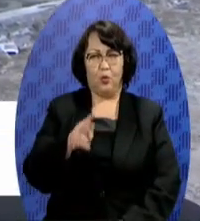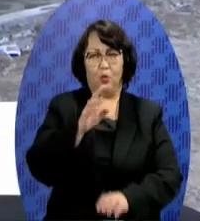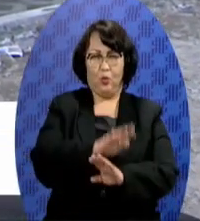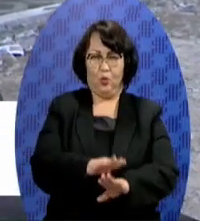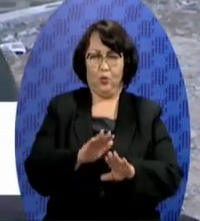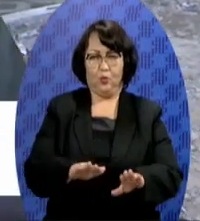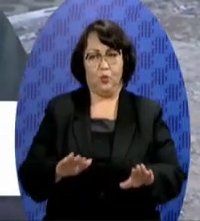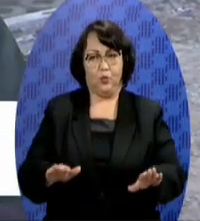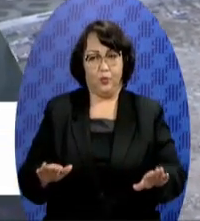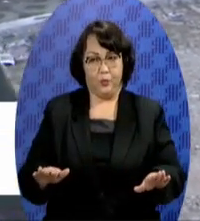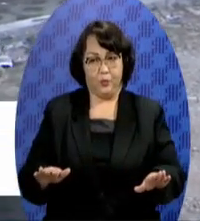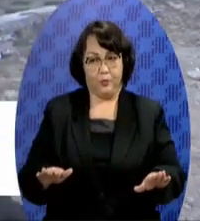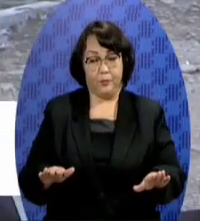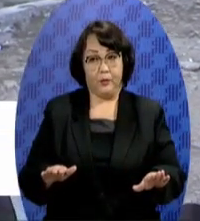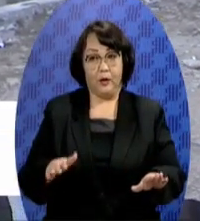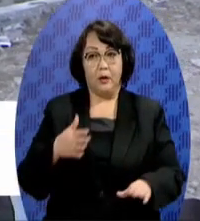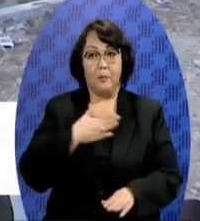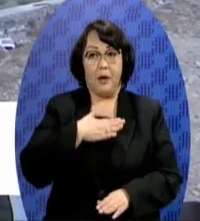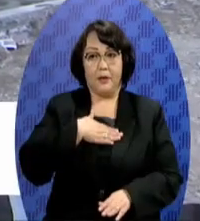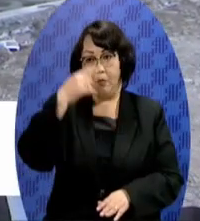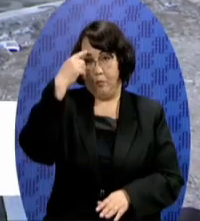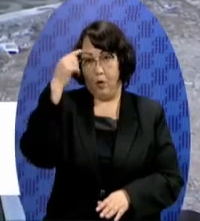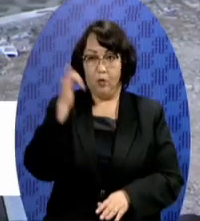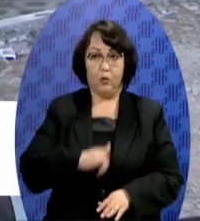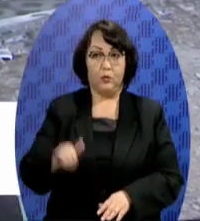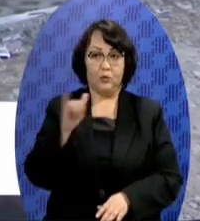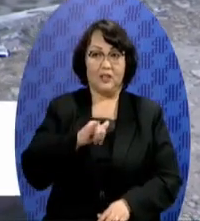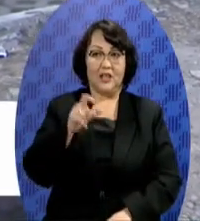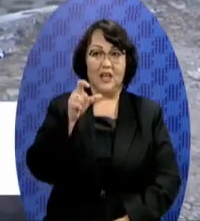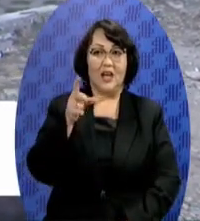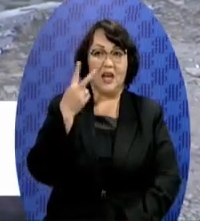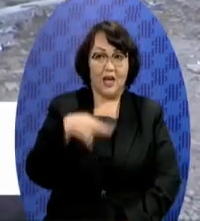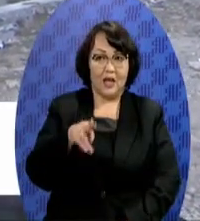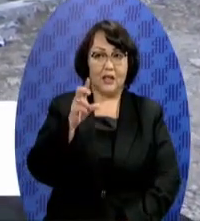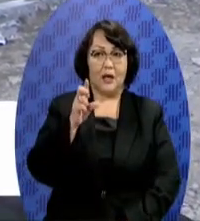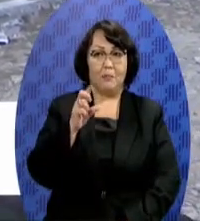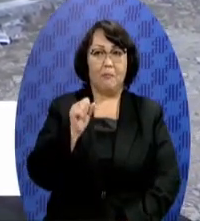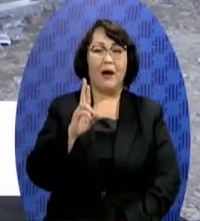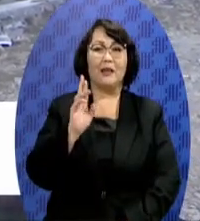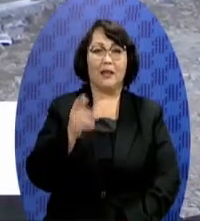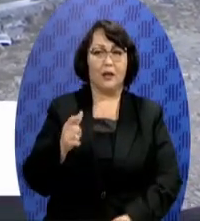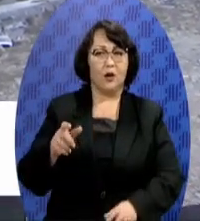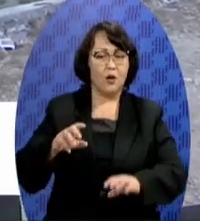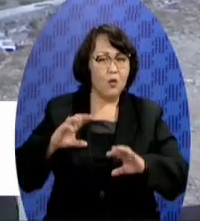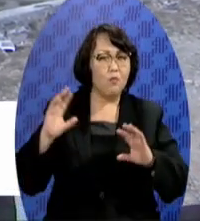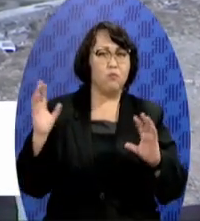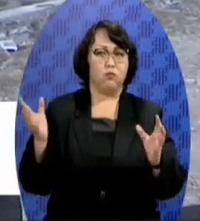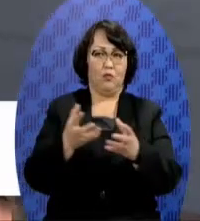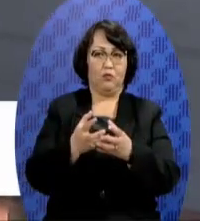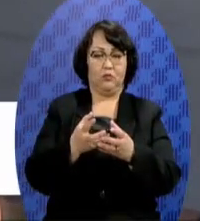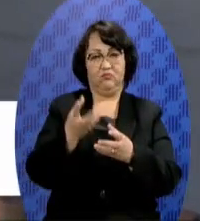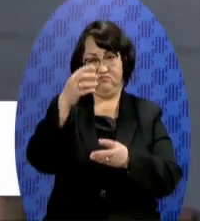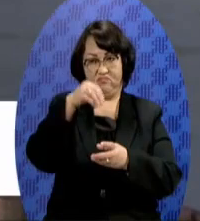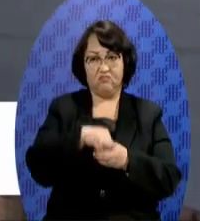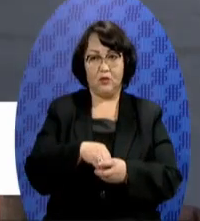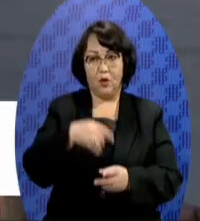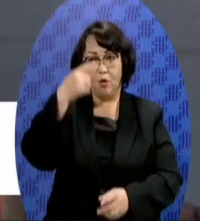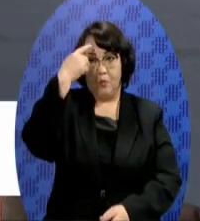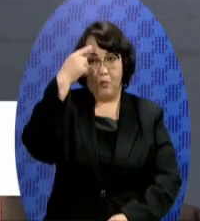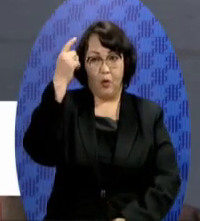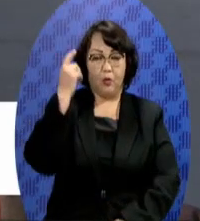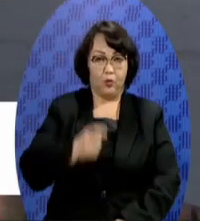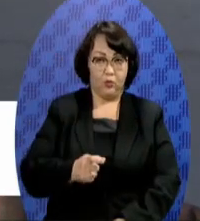тэгээд манай Монгол улсын ит баялаг бүх юм орондоо Монгол хүний